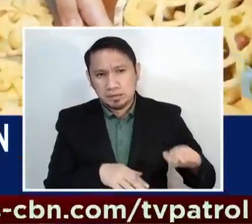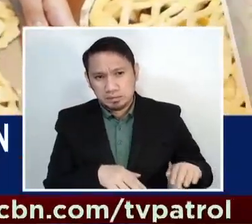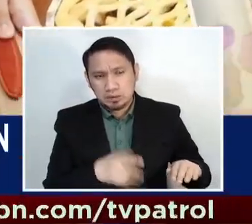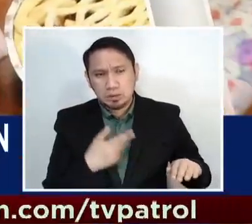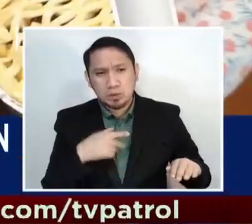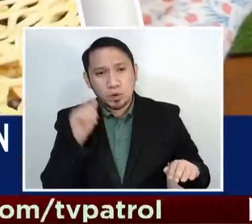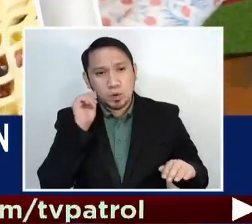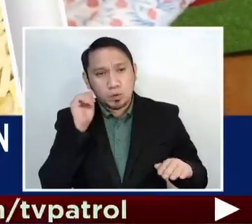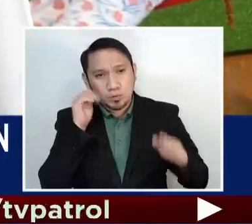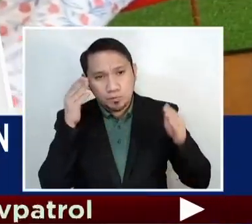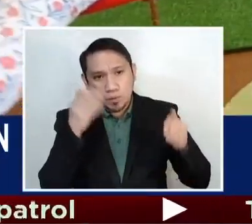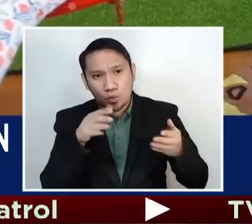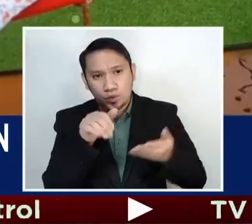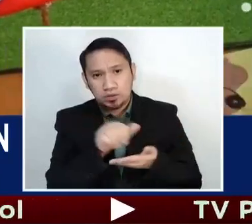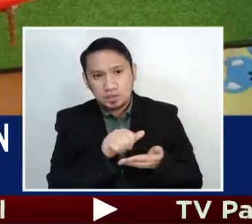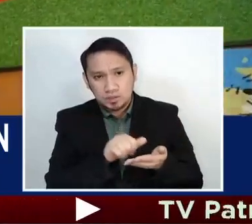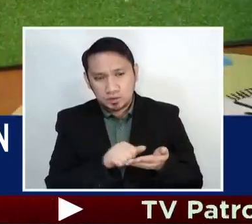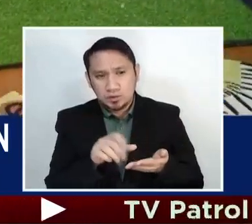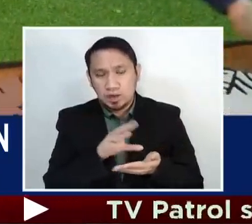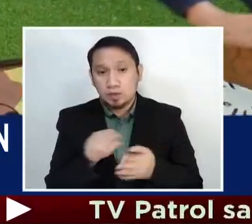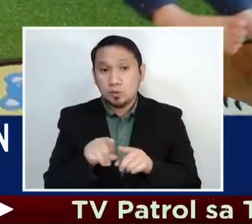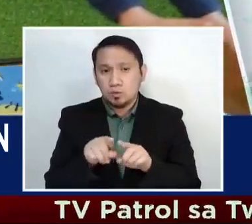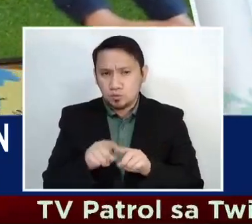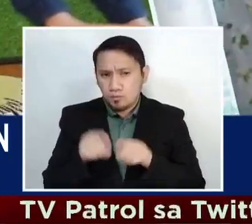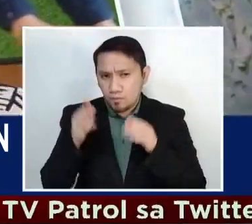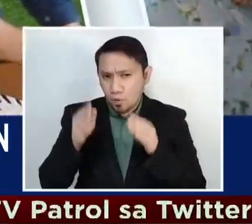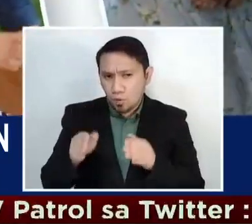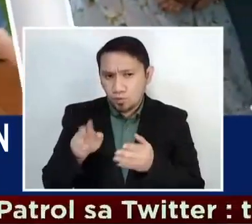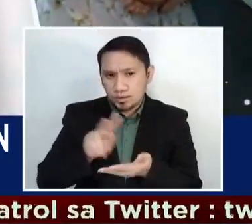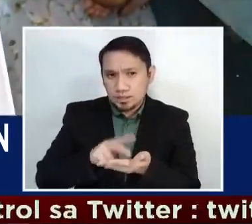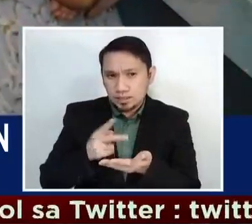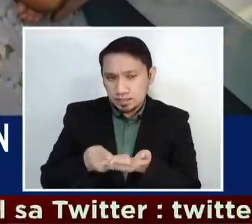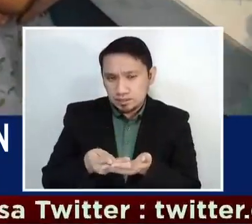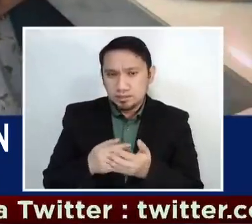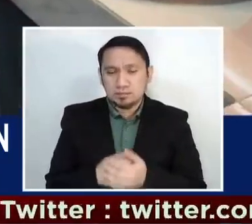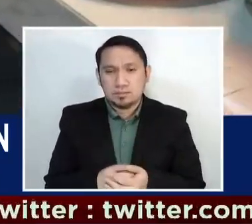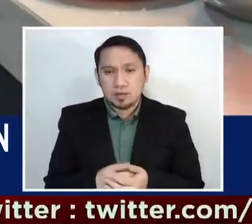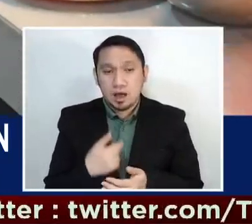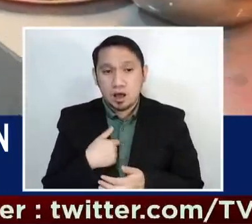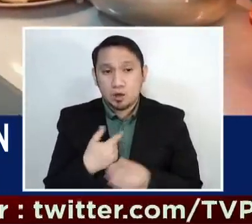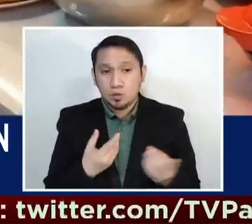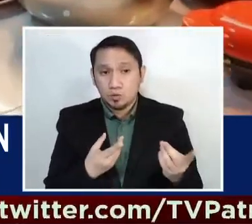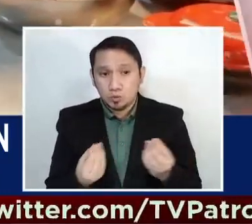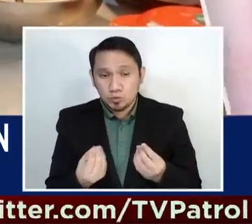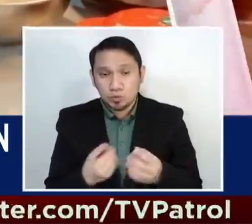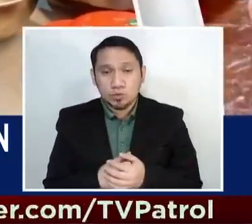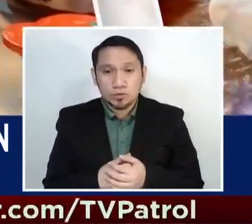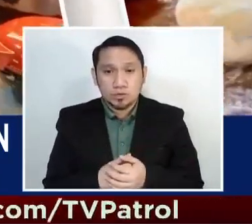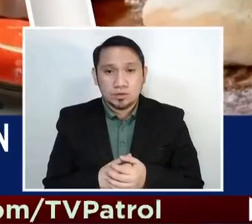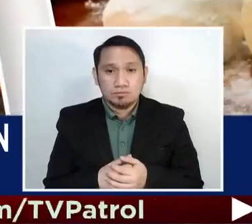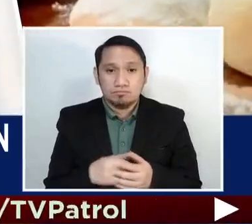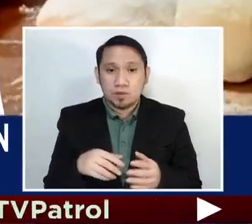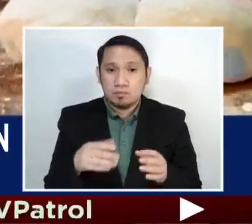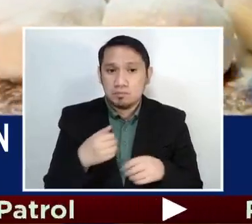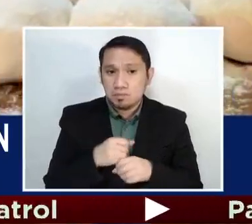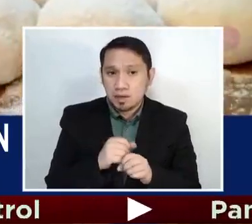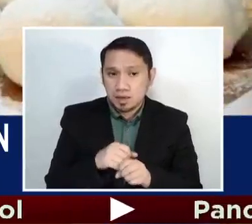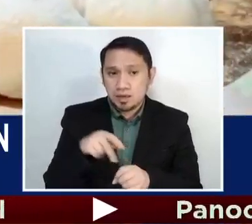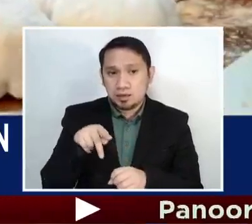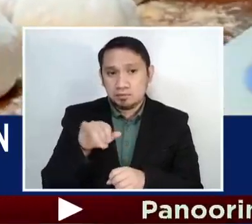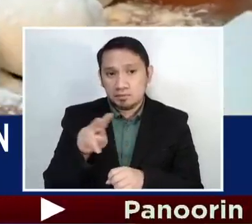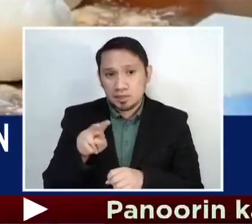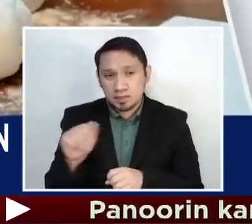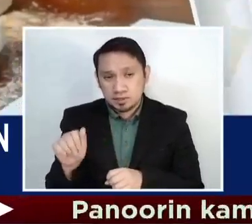Tsaka kitchen-oriented kami. So, what I try to do is, so gumagawa kami ng pizza, yung mga pancakes, mga